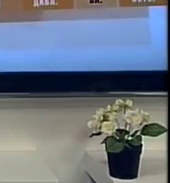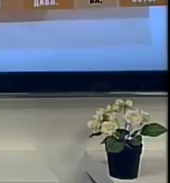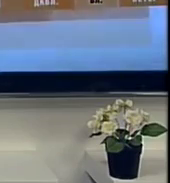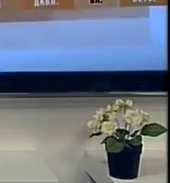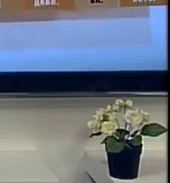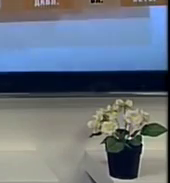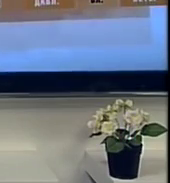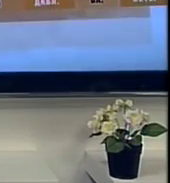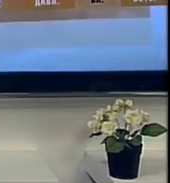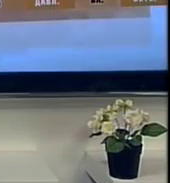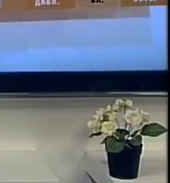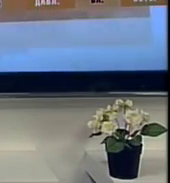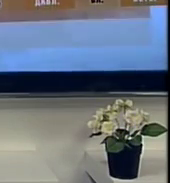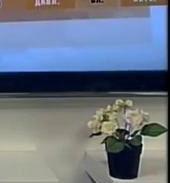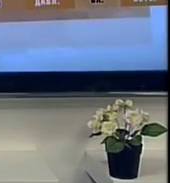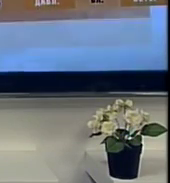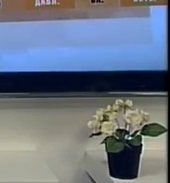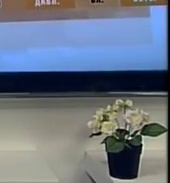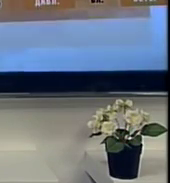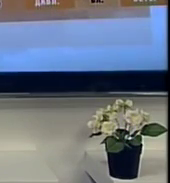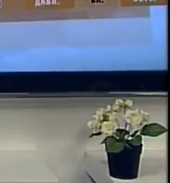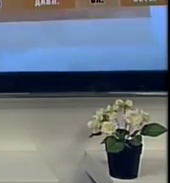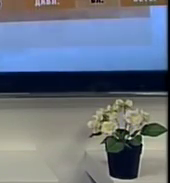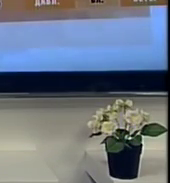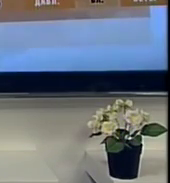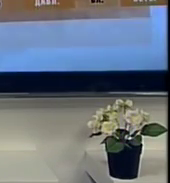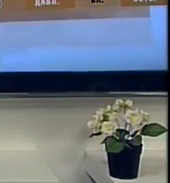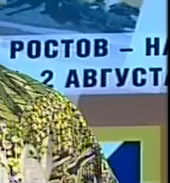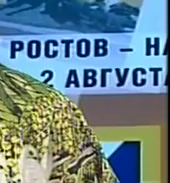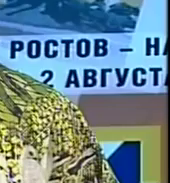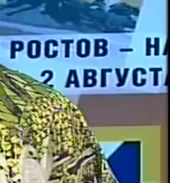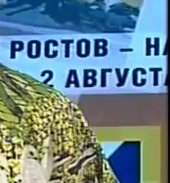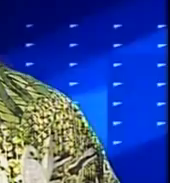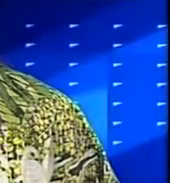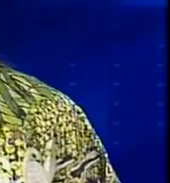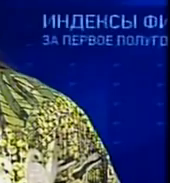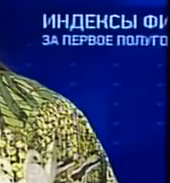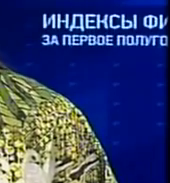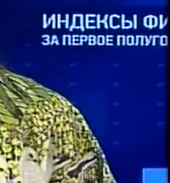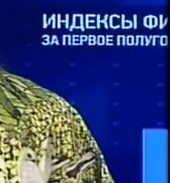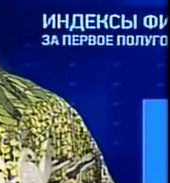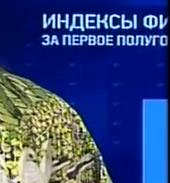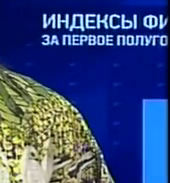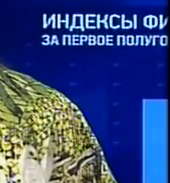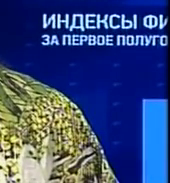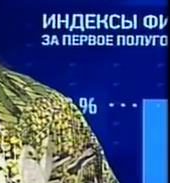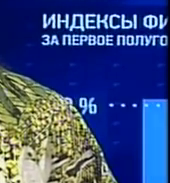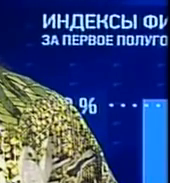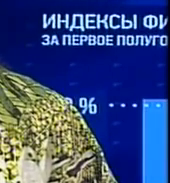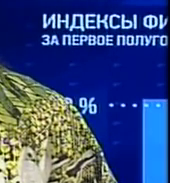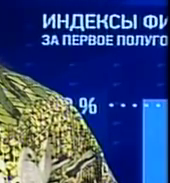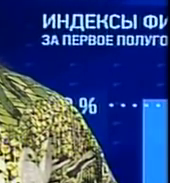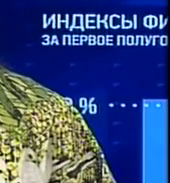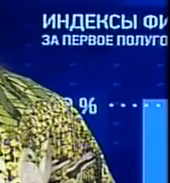давление 748 и 756 миллиметров ртутного столба соответственно. А теперь о погоде на потребительском рынке. В текущем